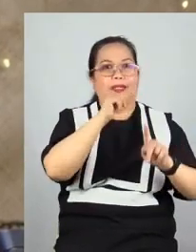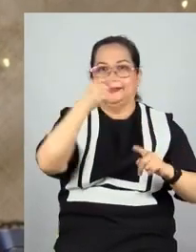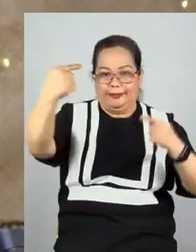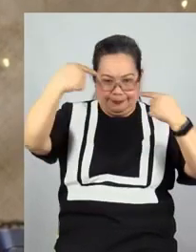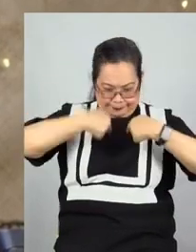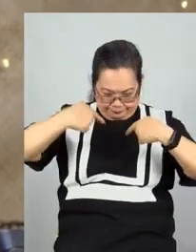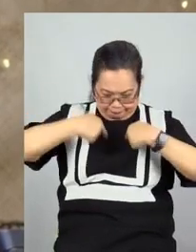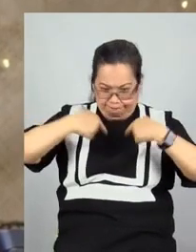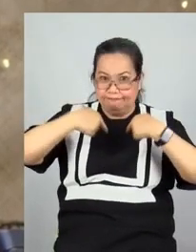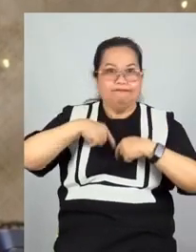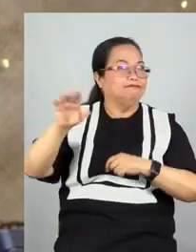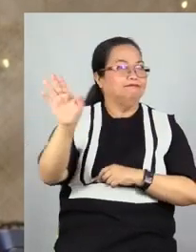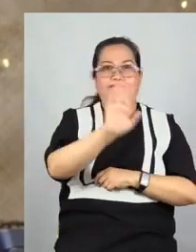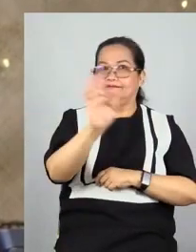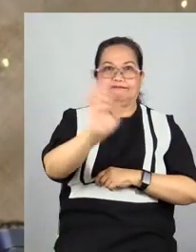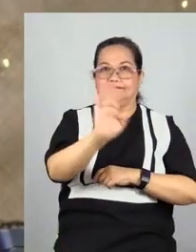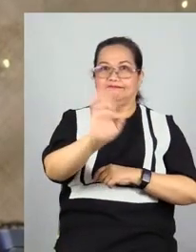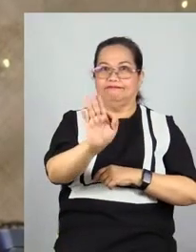think